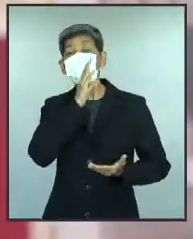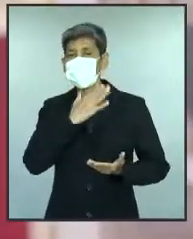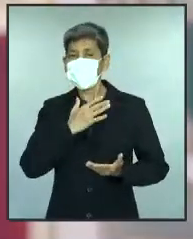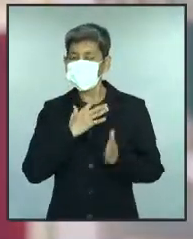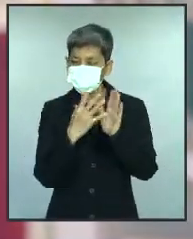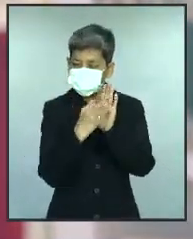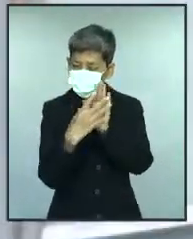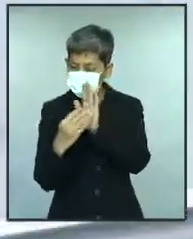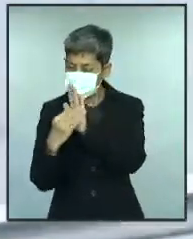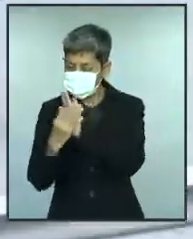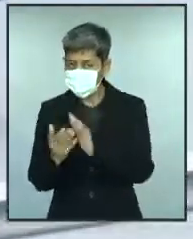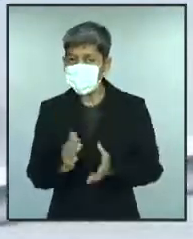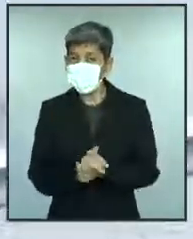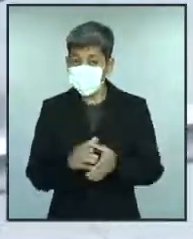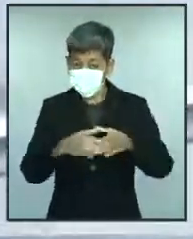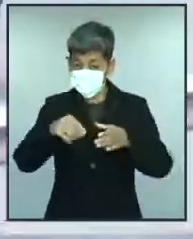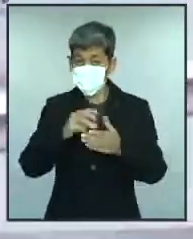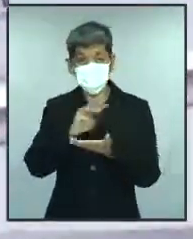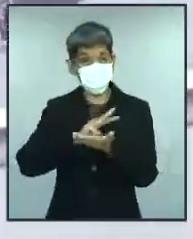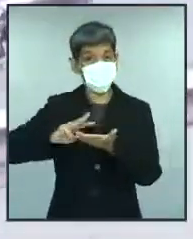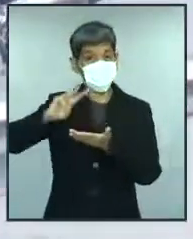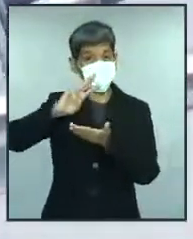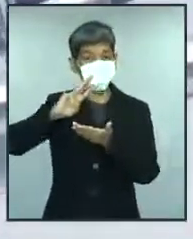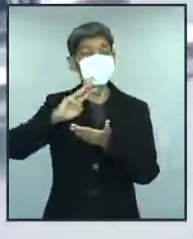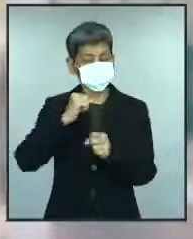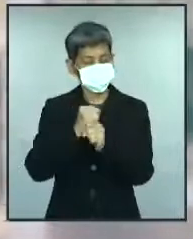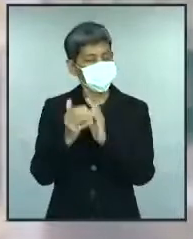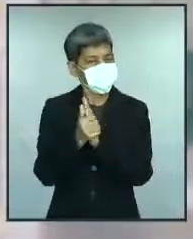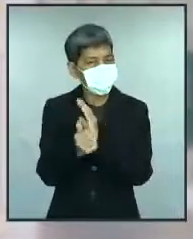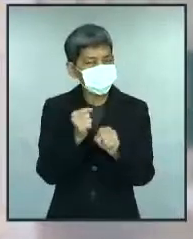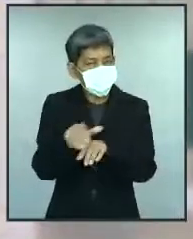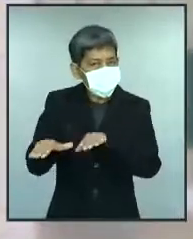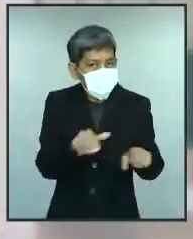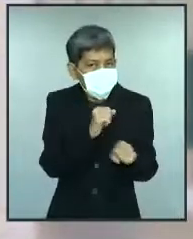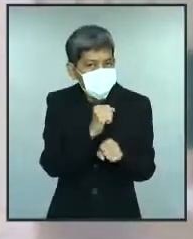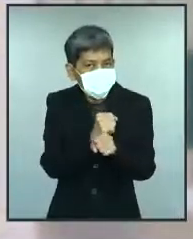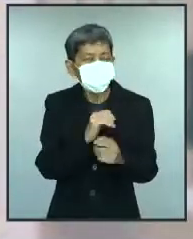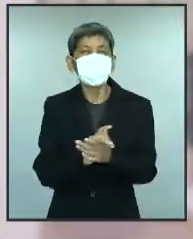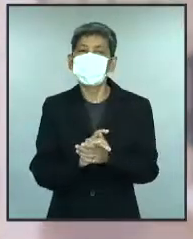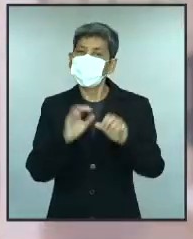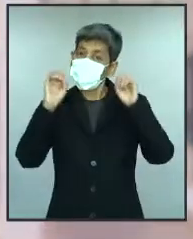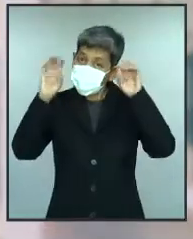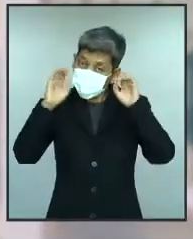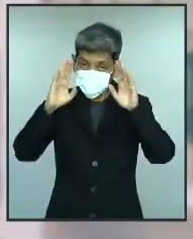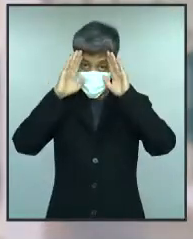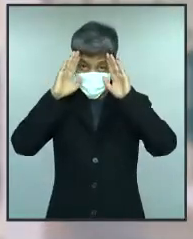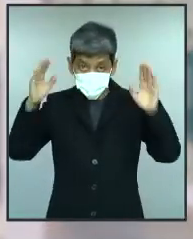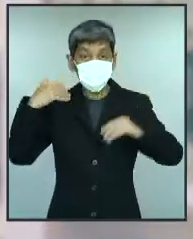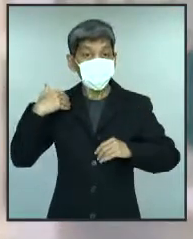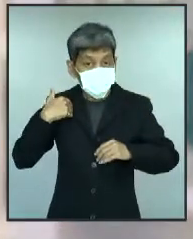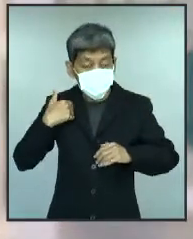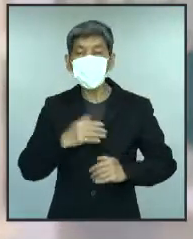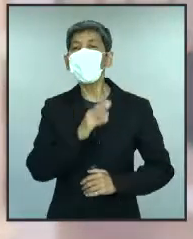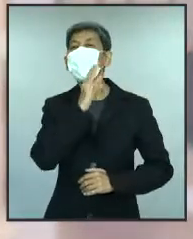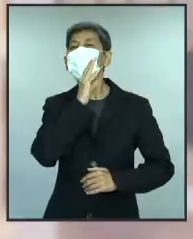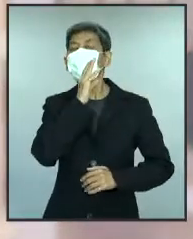ราถ่ายทอดให้กับทางวิทยาลัยเทคนิคที่เขามีความพร้อมในแง่ของตัวอาจารย์เองเขาก็มีความรู้ความสามาร